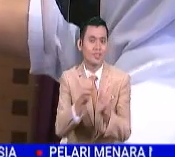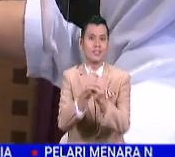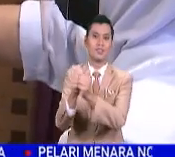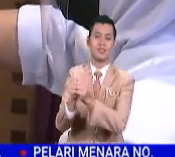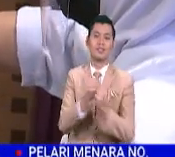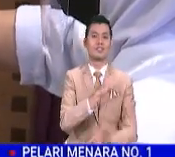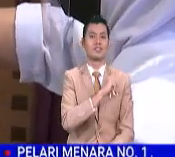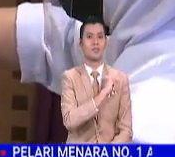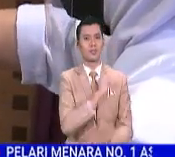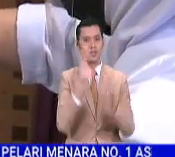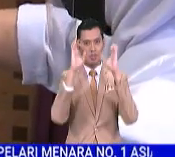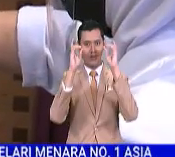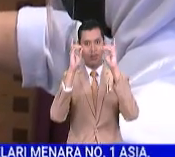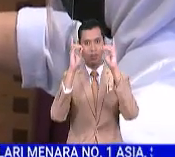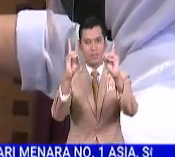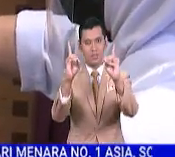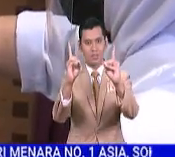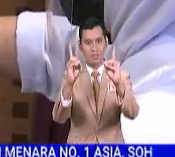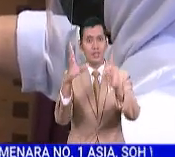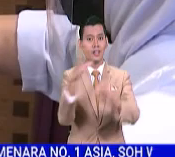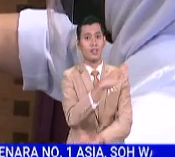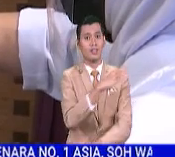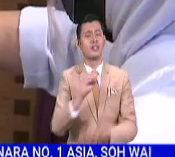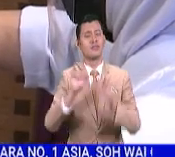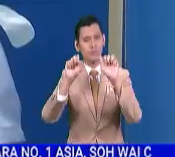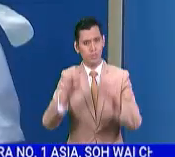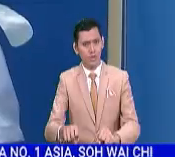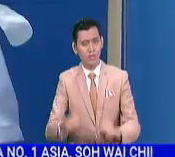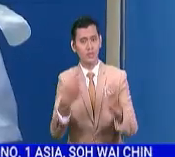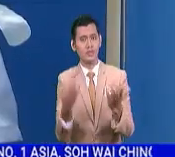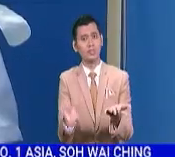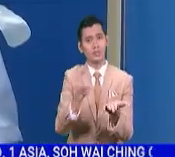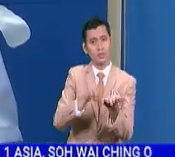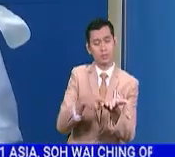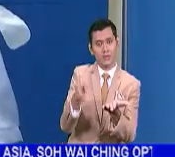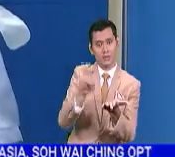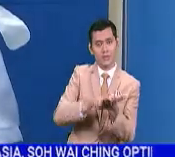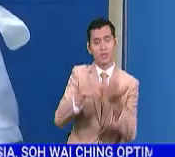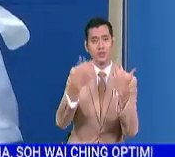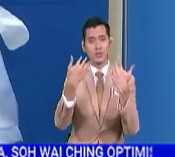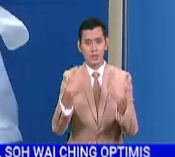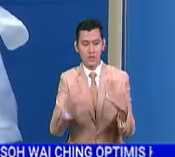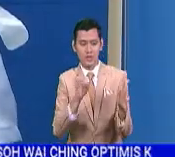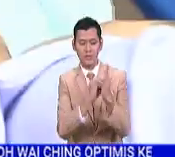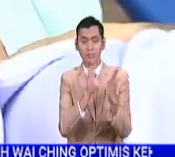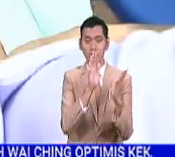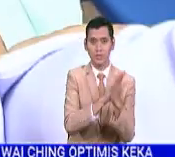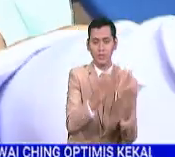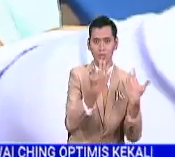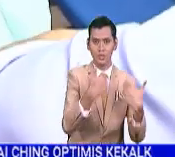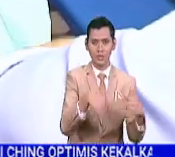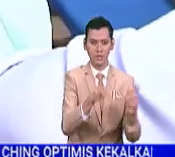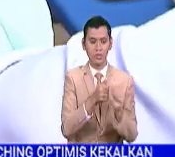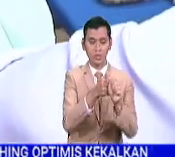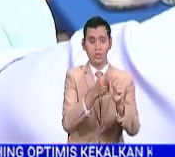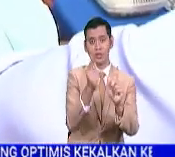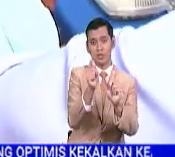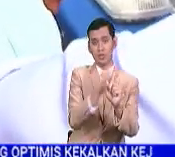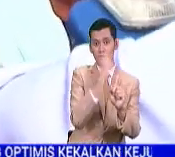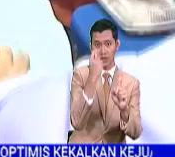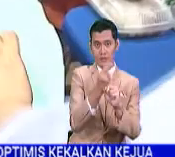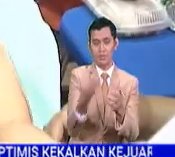bersama-sama Kementerian Pendidikan. Pautan bagi tempahan PIC Kids telah dimuat naik berdasarkan tarikh pendaftaran